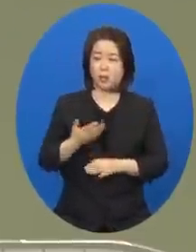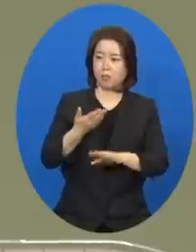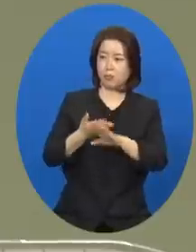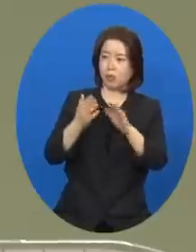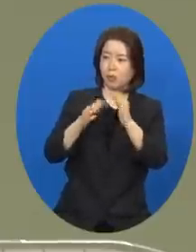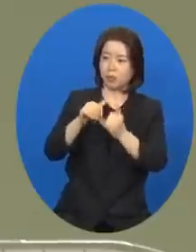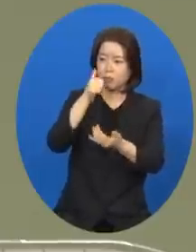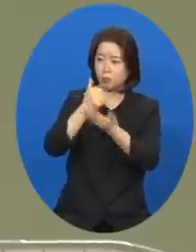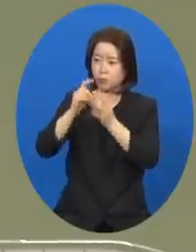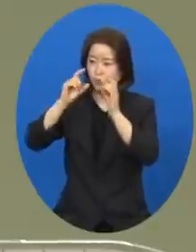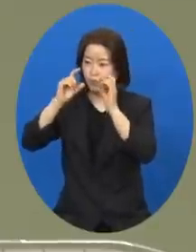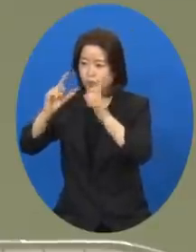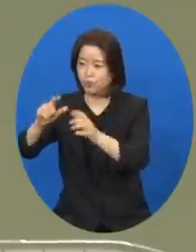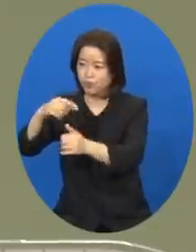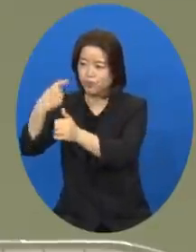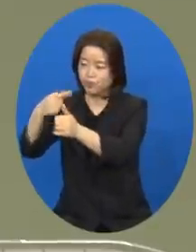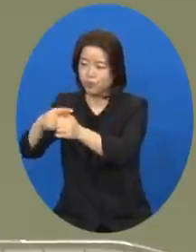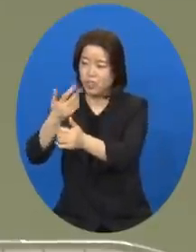돌로 친다니.